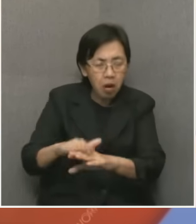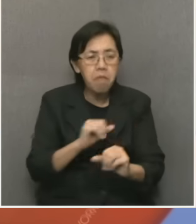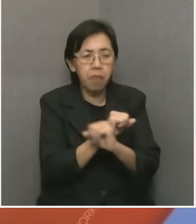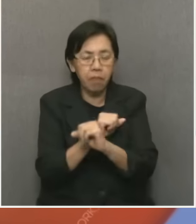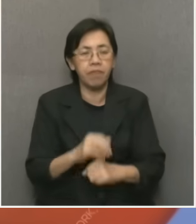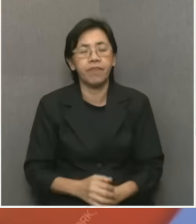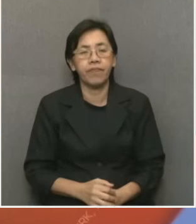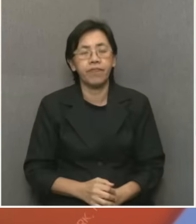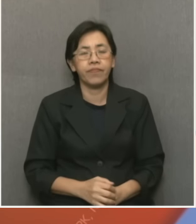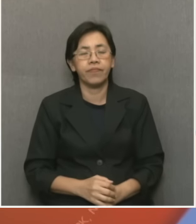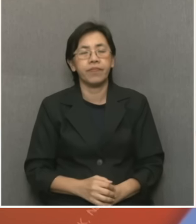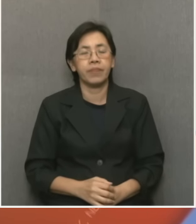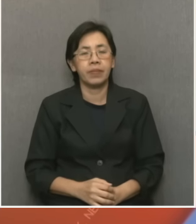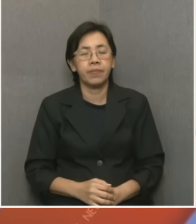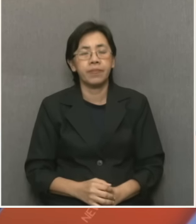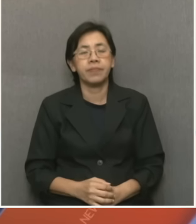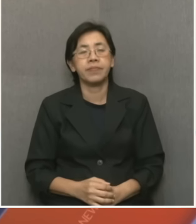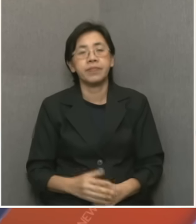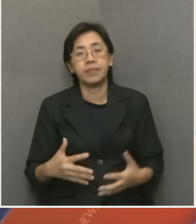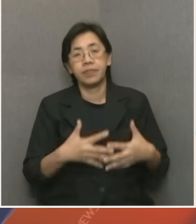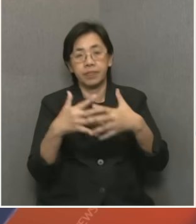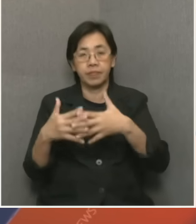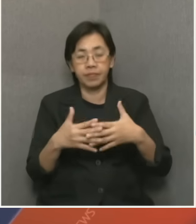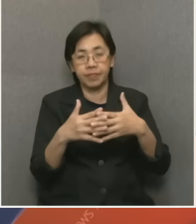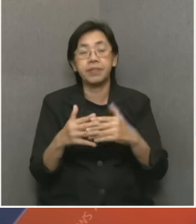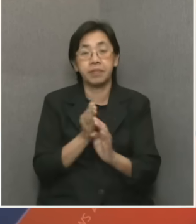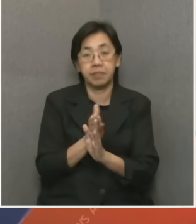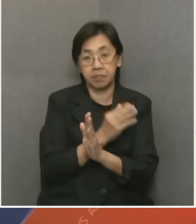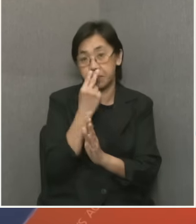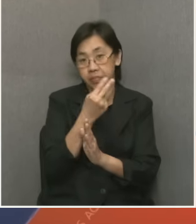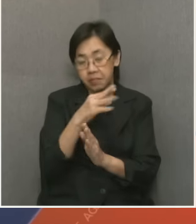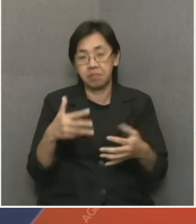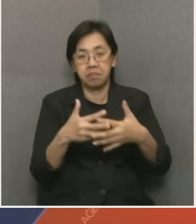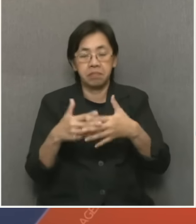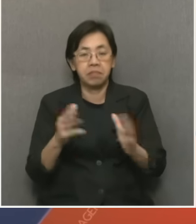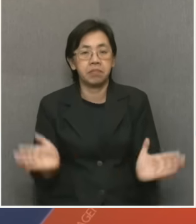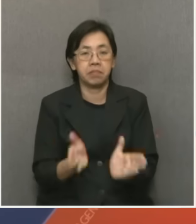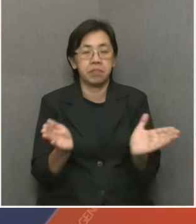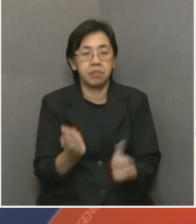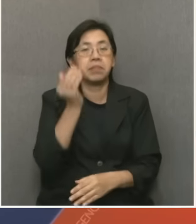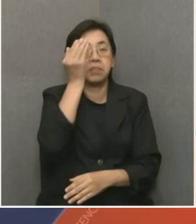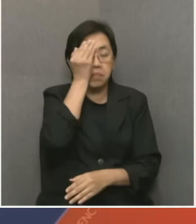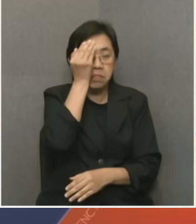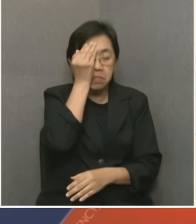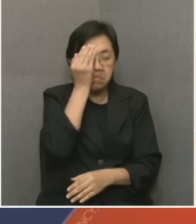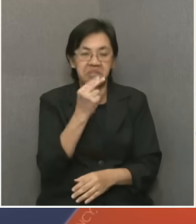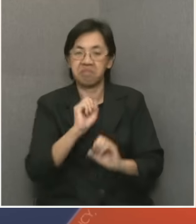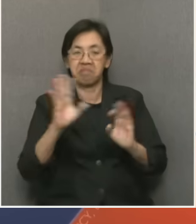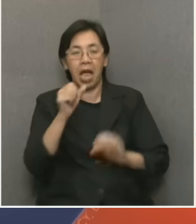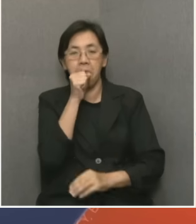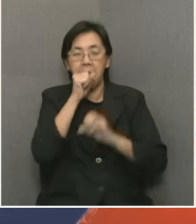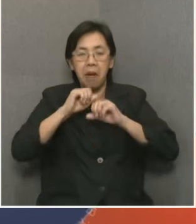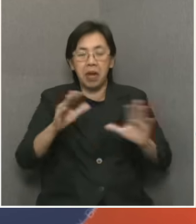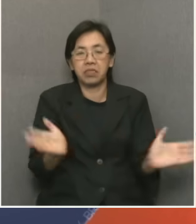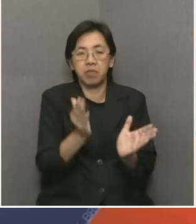าติมหาอำนาจอย่างที่อาจารย์พูดถึงก็คือสหรัฐอเมริกาที่ผ่านมาเราก็จะเห็นว่ามีการออกมาสนับสนุนอิสราเอลค่อนข้างชัดเจนนะคะแต่อาจ